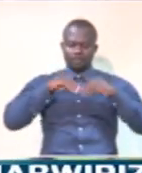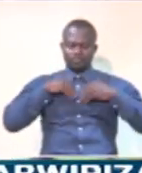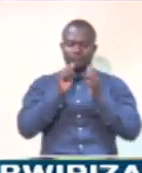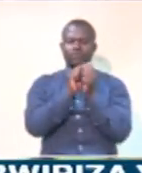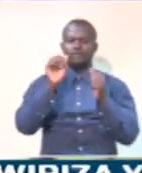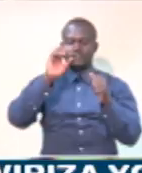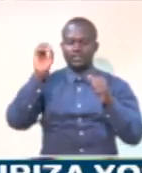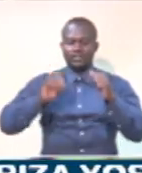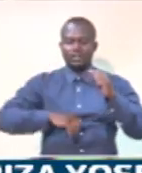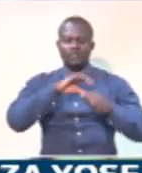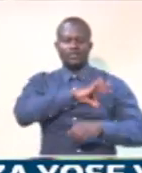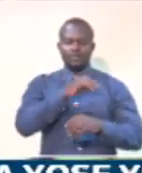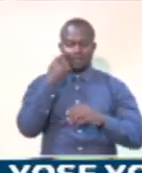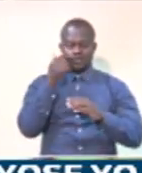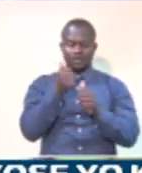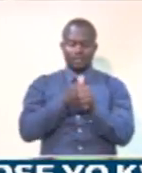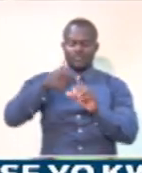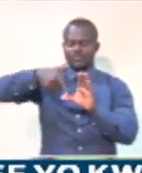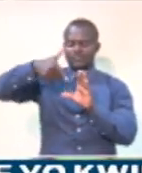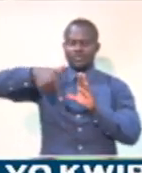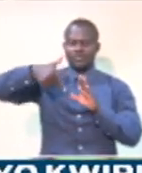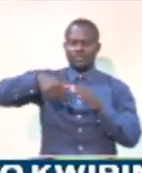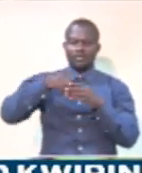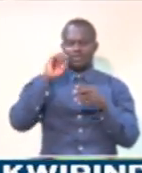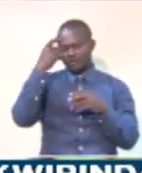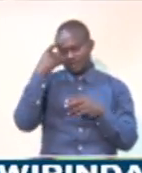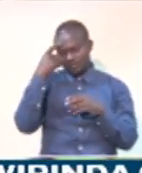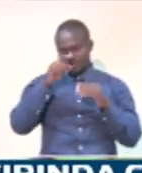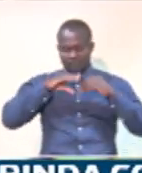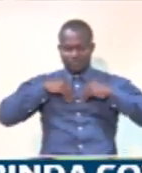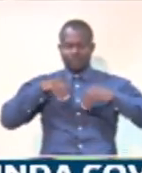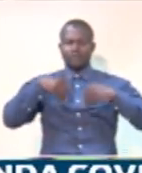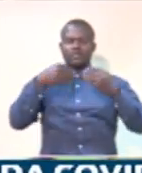by'inyungu babonaga kuri buri litiro, ndetse na leta yigomwa